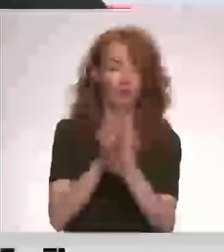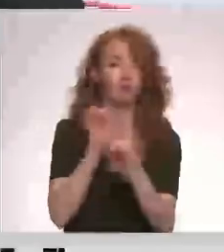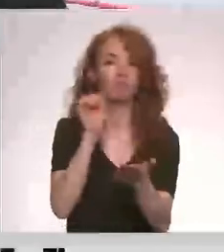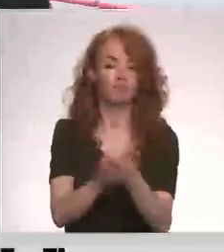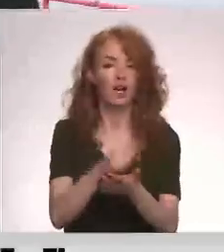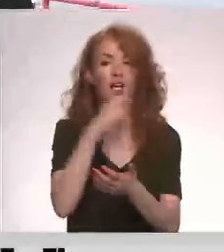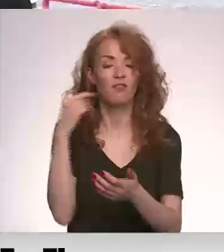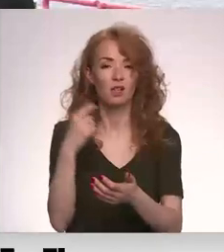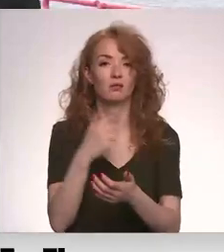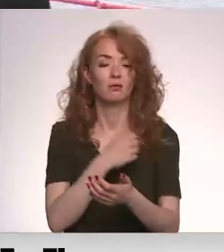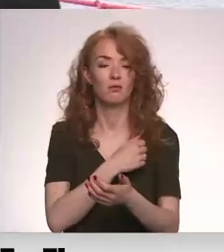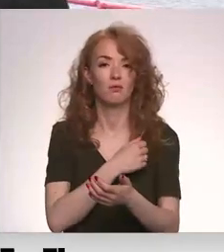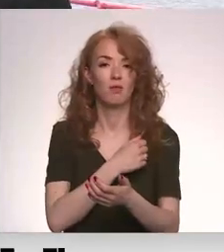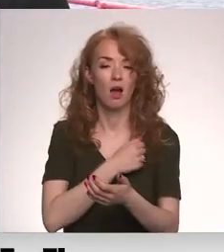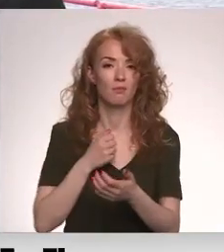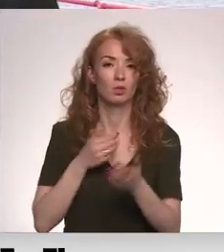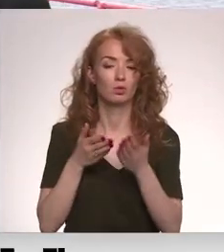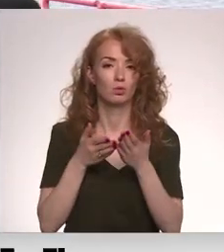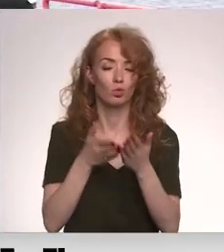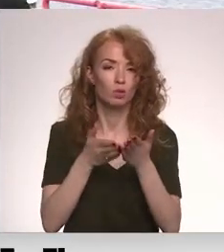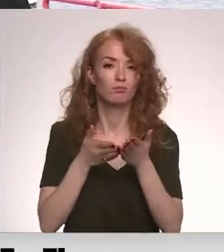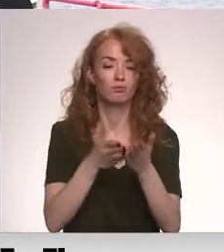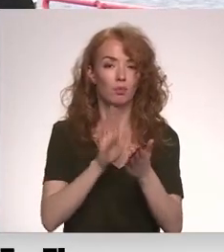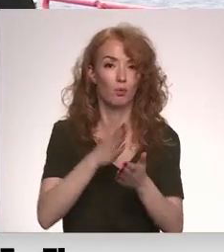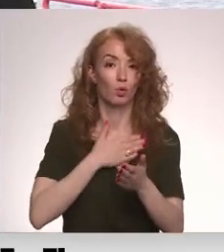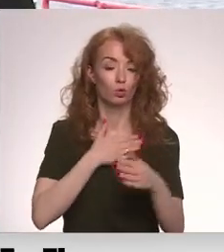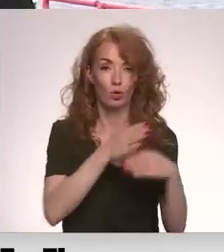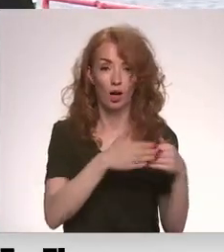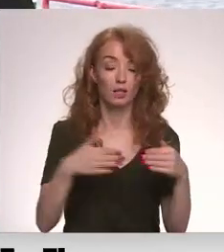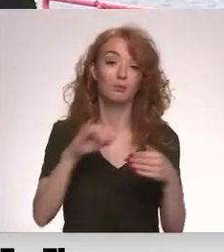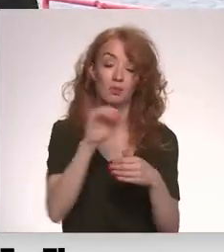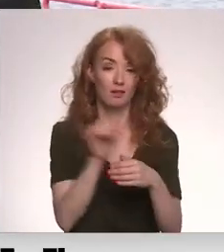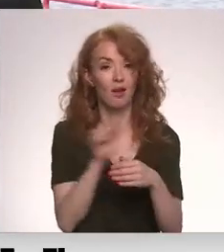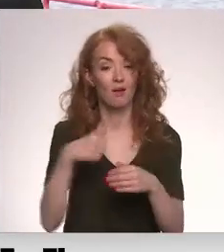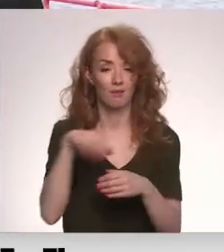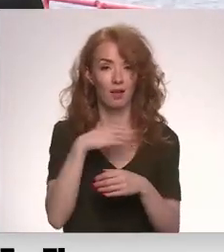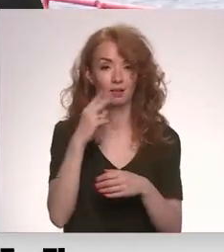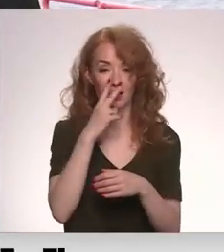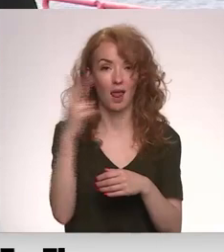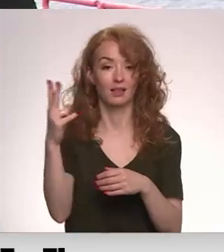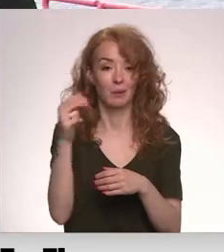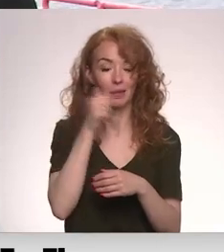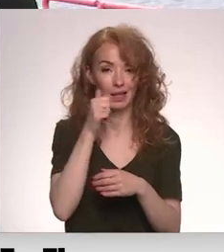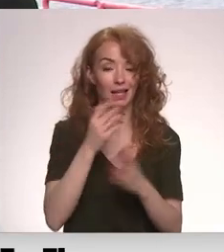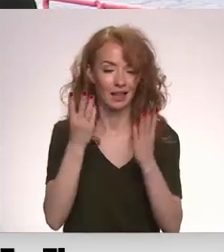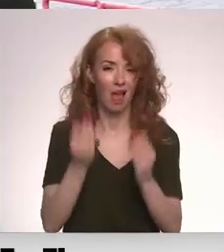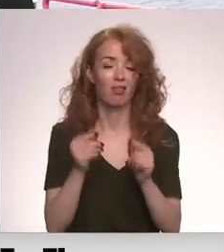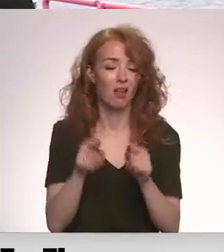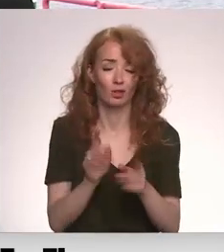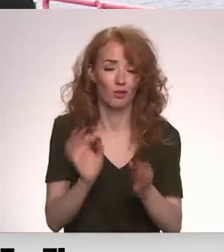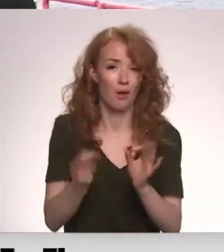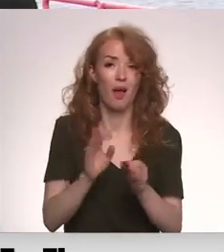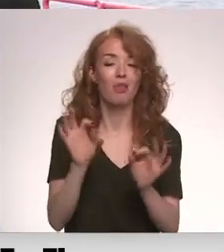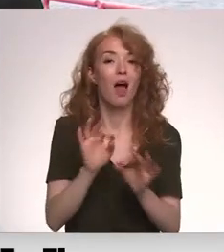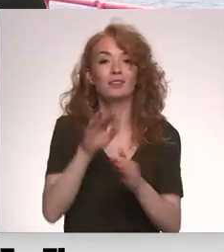jā, Krievijas kara kuģi atrodas mūsu ekonomiskajā zonā pie mūsu krastiem. Jā, mēs viņus redzam, teiksim, tā ikdienā, tā mums ir ikdiena, tas nav